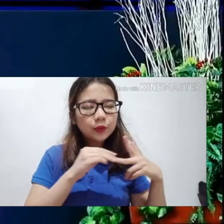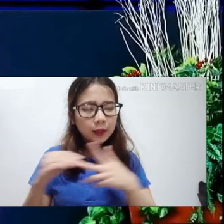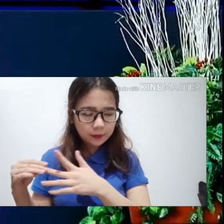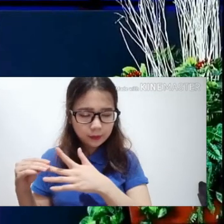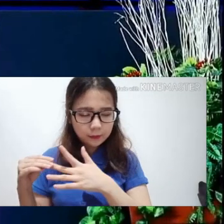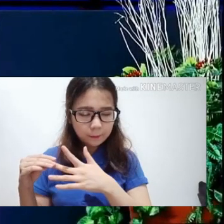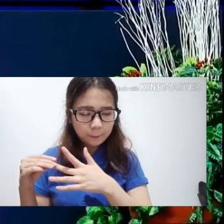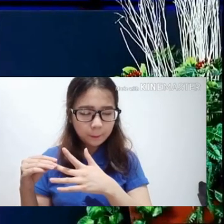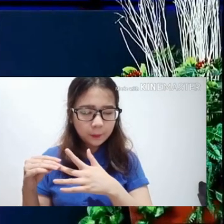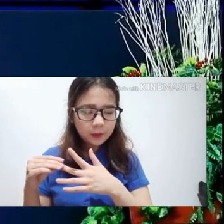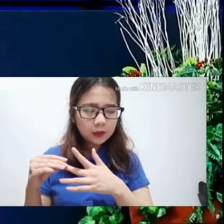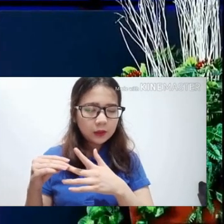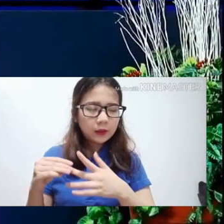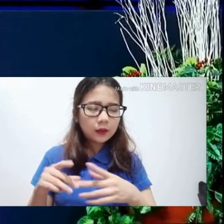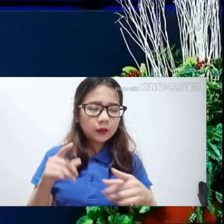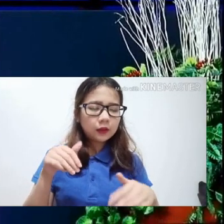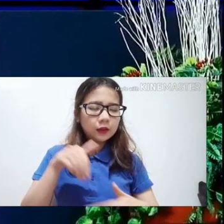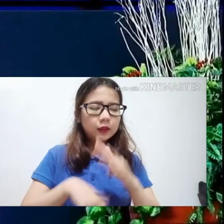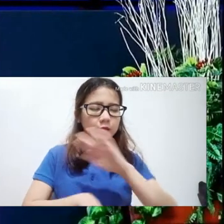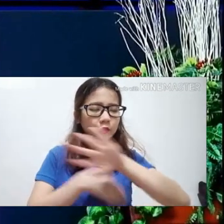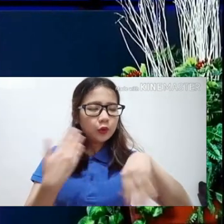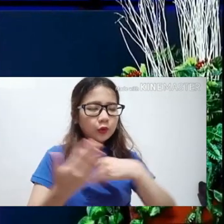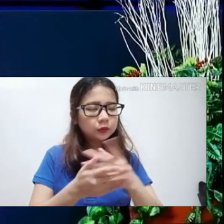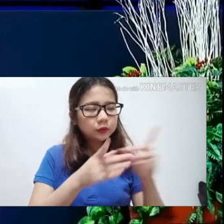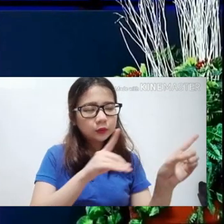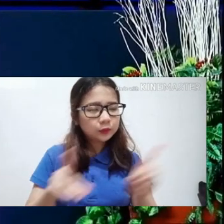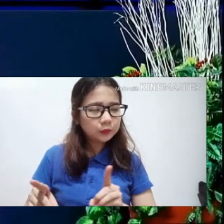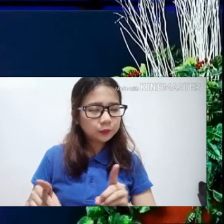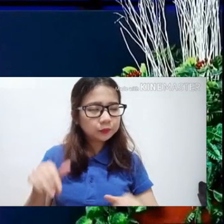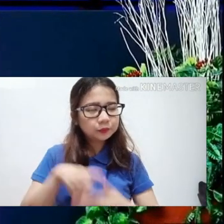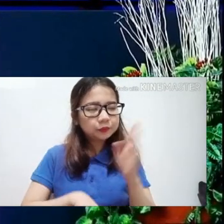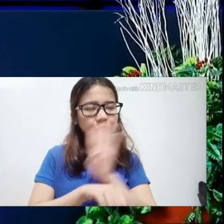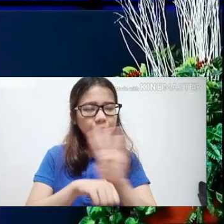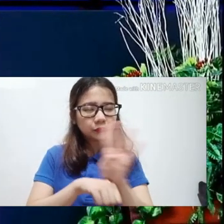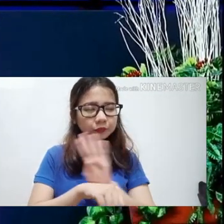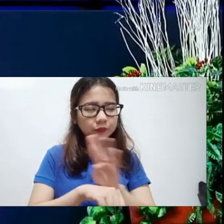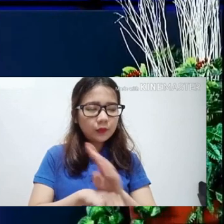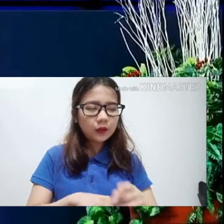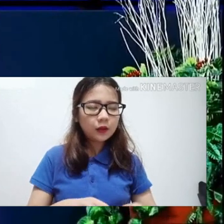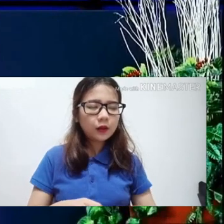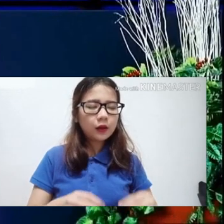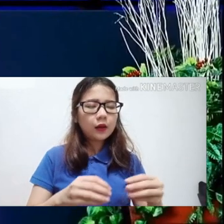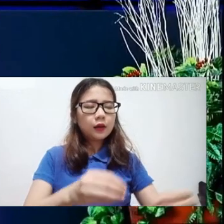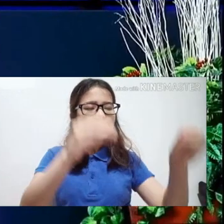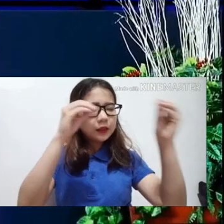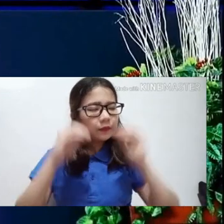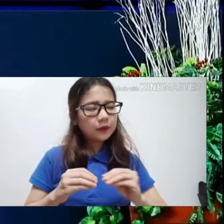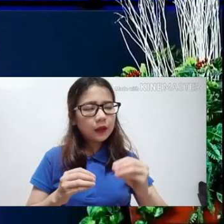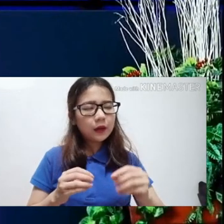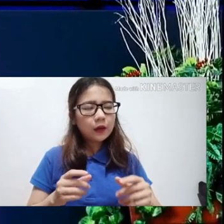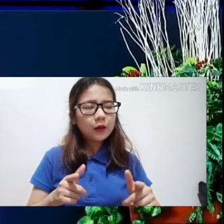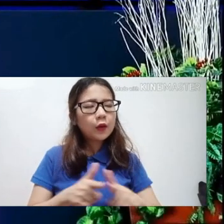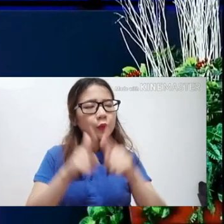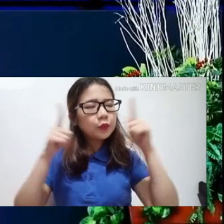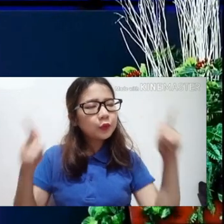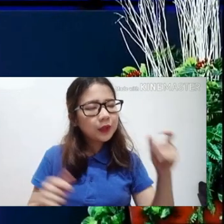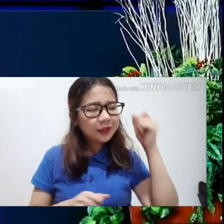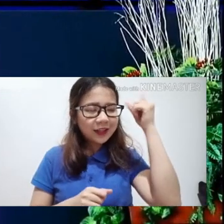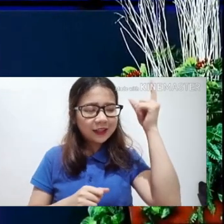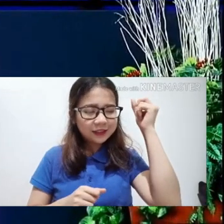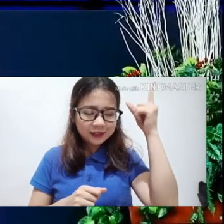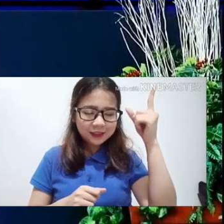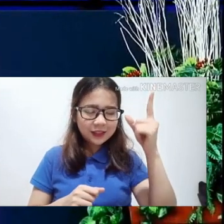gabayan, Panginoon, sa mga desisyon na kanila pong gagawin sa kanila pong negosyo. And Lord, good ideas, great ideas